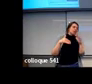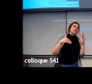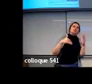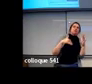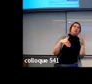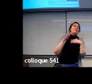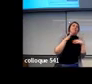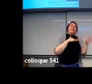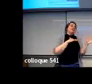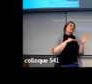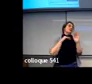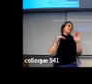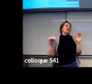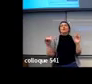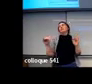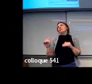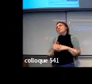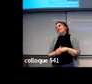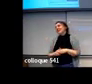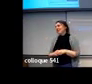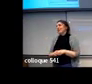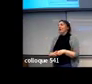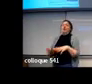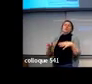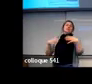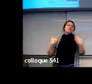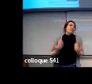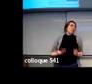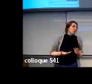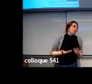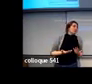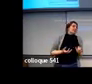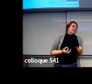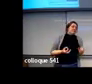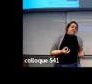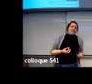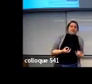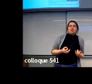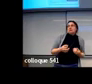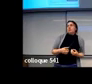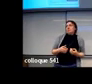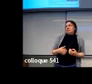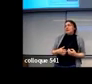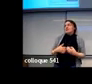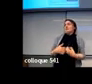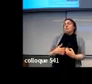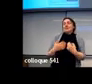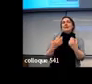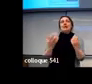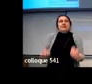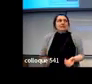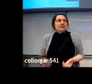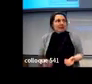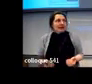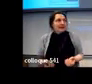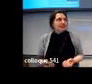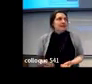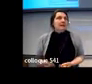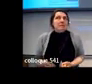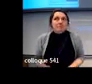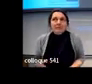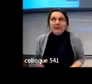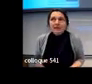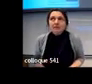moi, je vois que je n'ai jamais vu passer en part d'entente de publication. Alors, ce n'est pas si pire parce que c'est publié, ça va être publié en CC